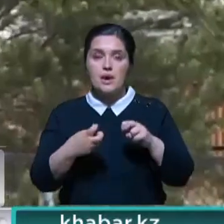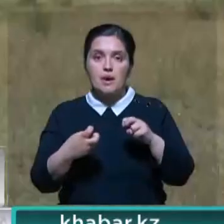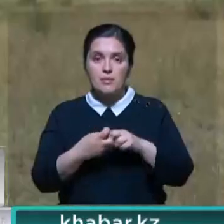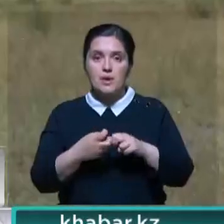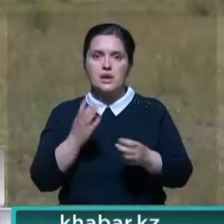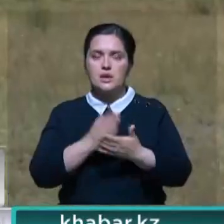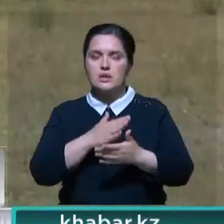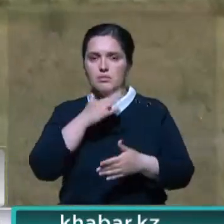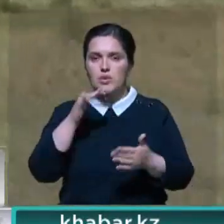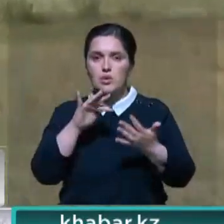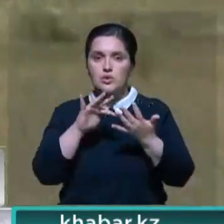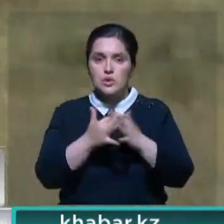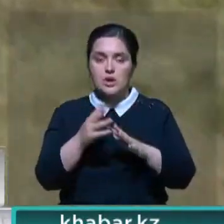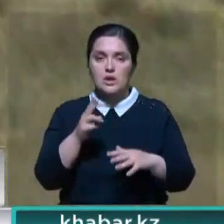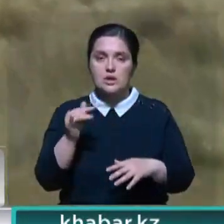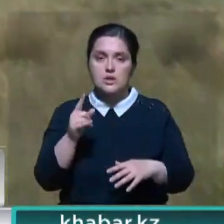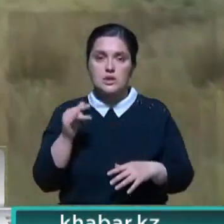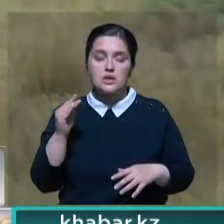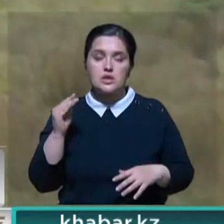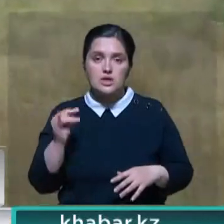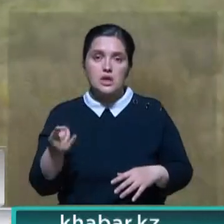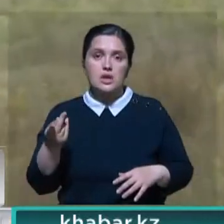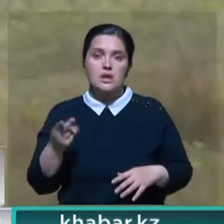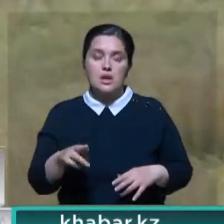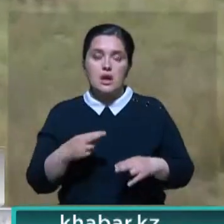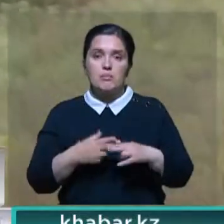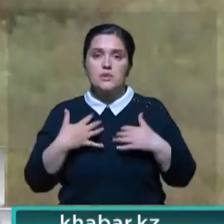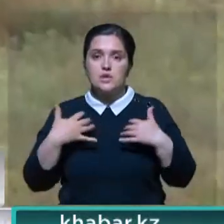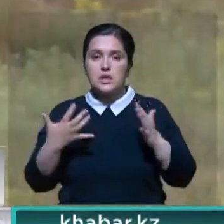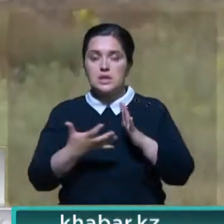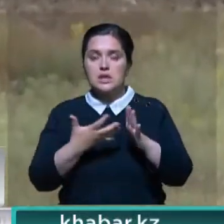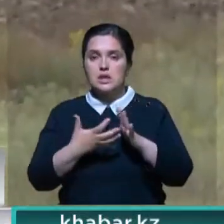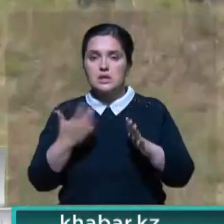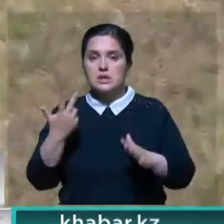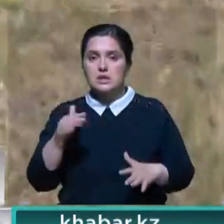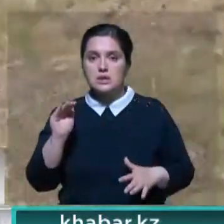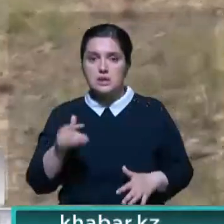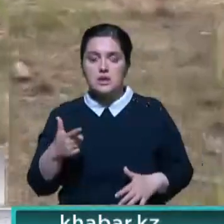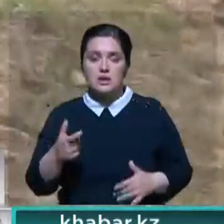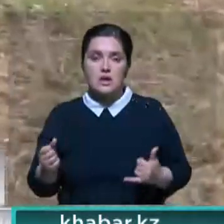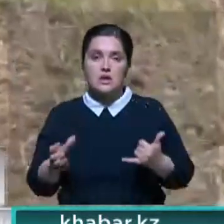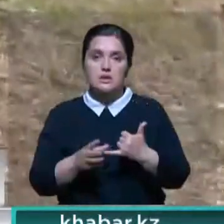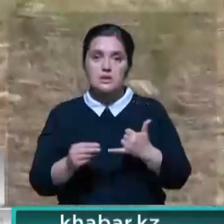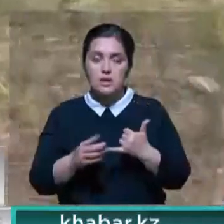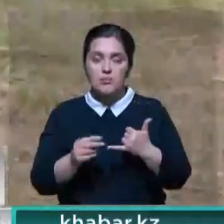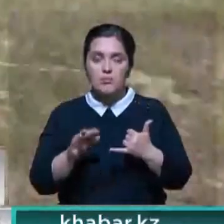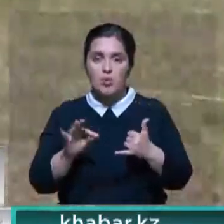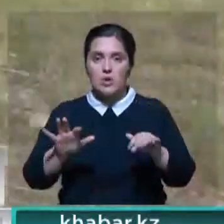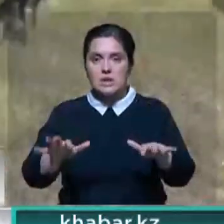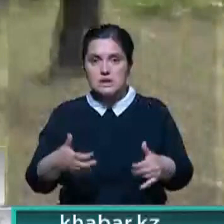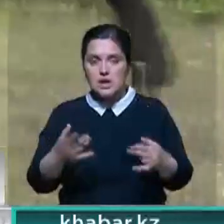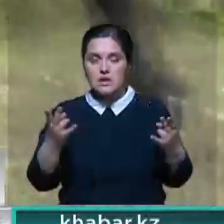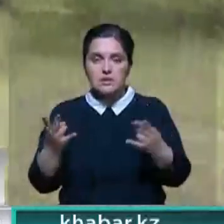пастбищ есть во многих селах. Только в Кызылжарском районе для выпаса скота не хватает 30 тысяч гектаров земель. Проводится работа по изъятию